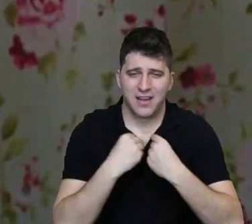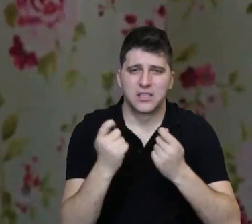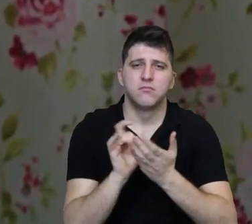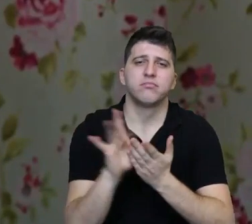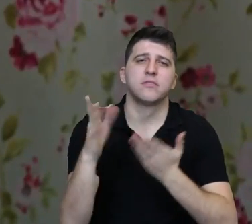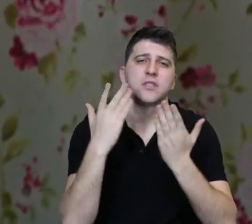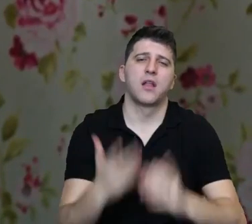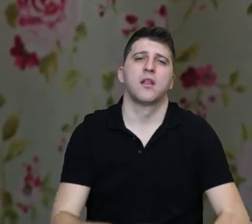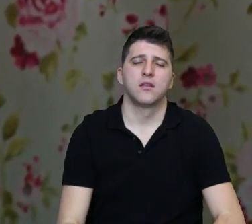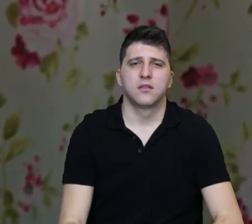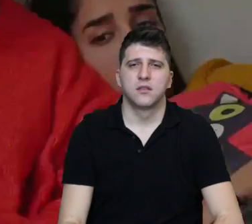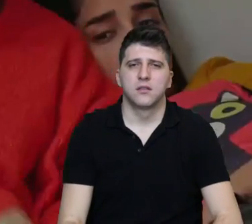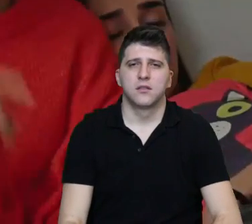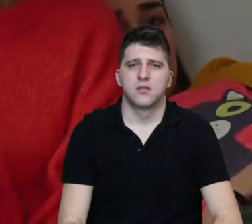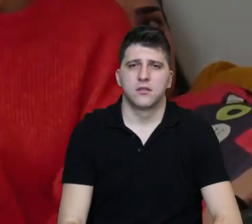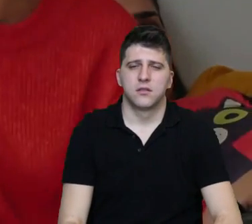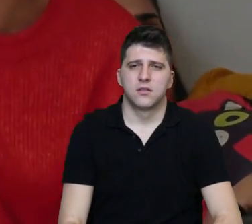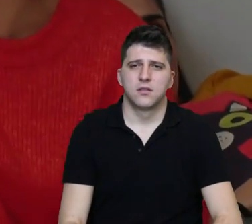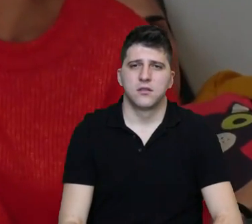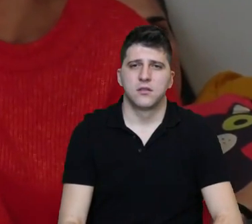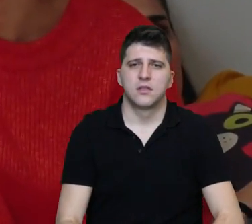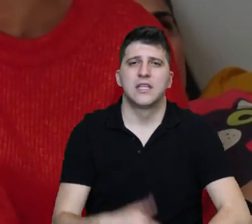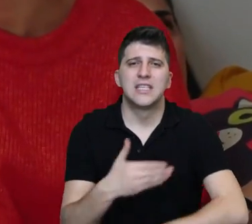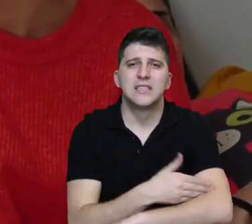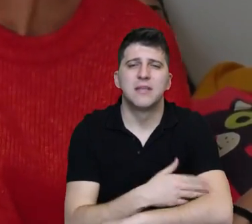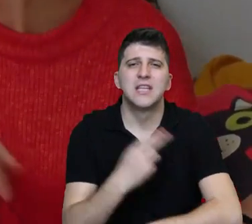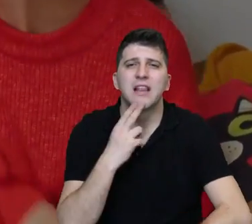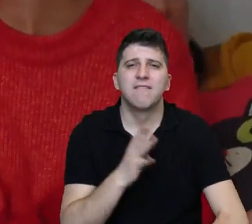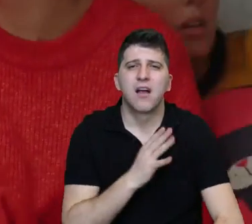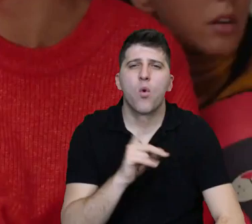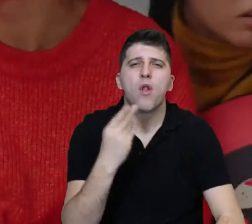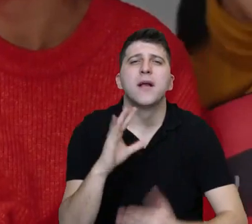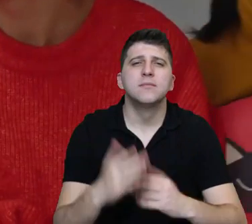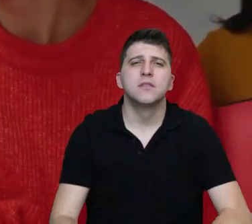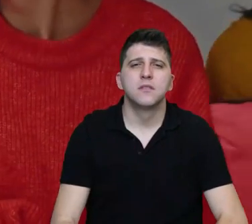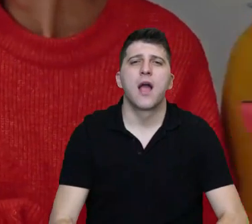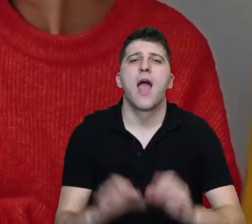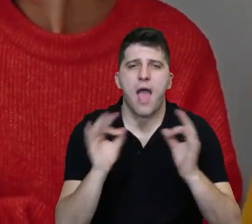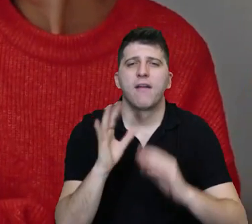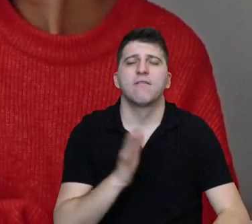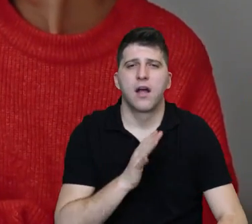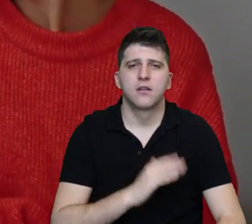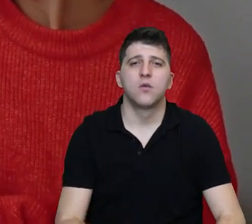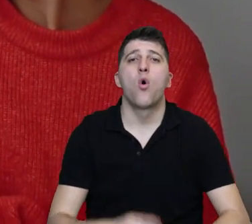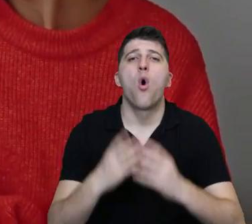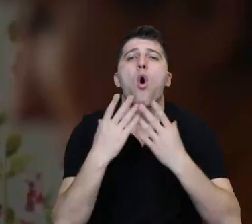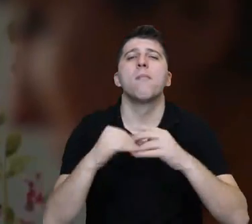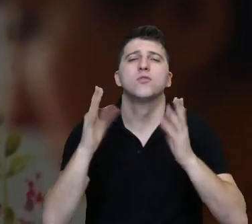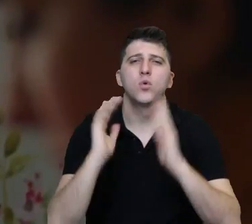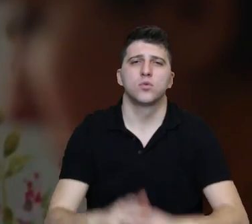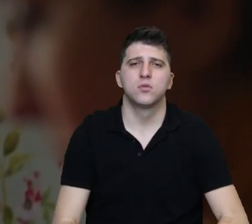ne oldu zaten zavallı? Hizmetçi kadın var. O olmaz mı? Evet var. Olmaz